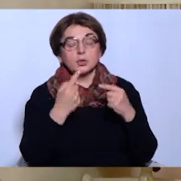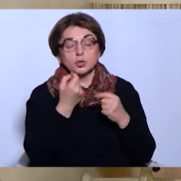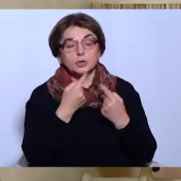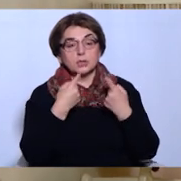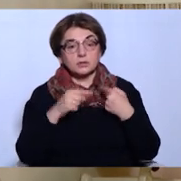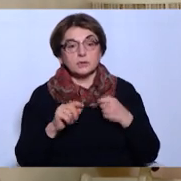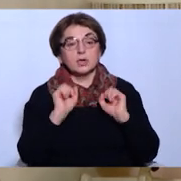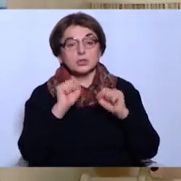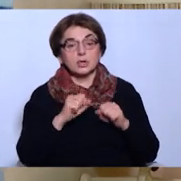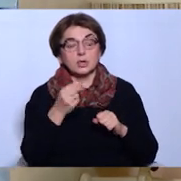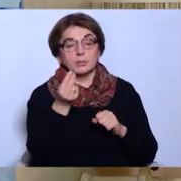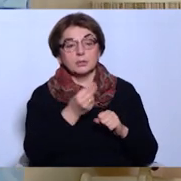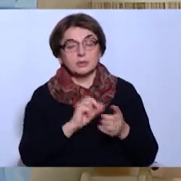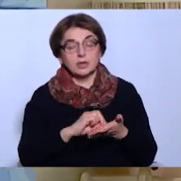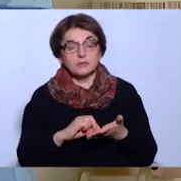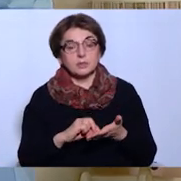სხვანაირი სტრუქტურით.